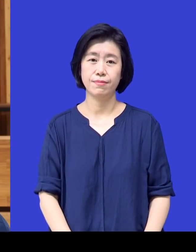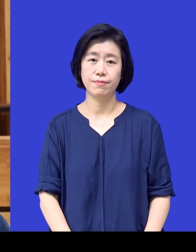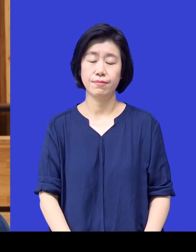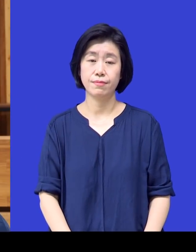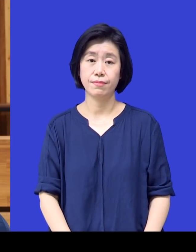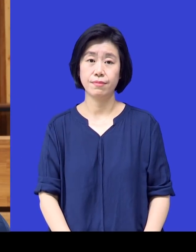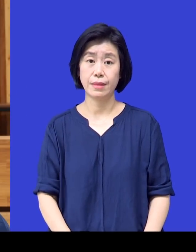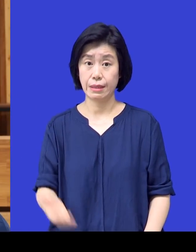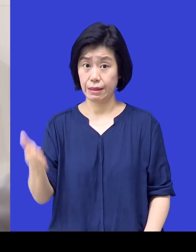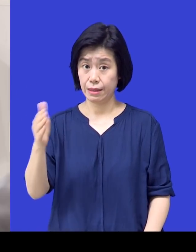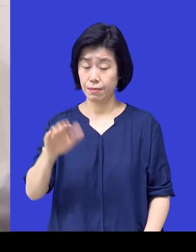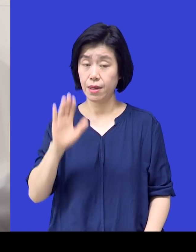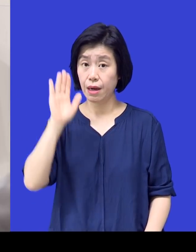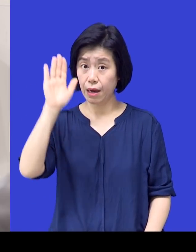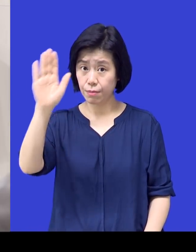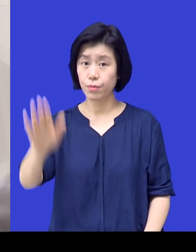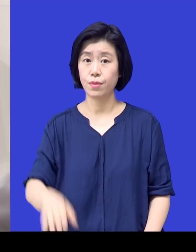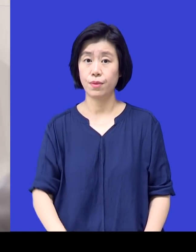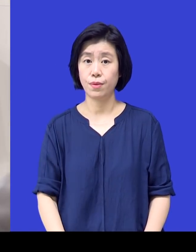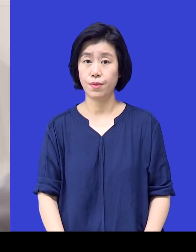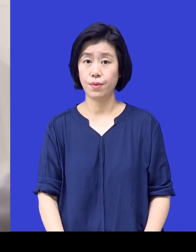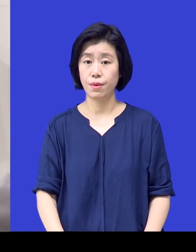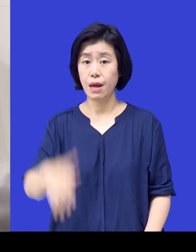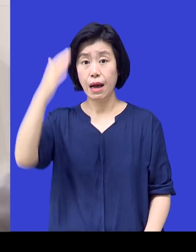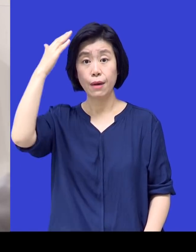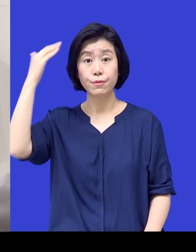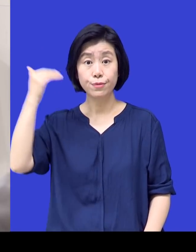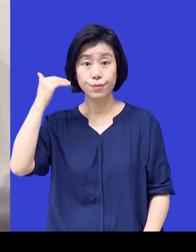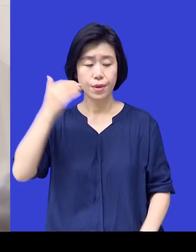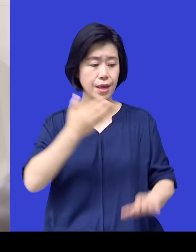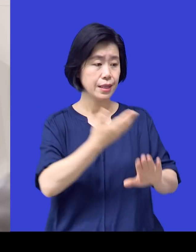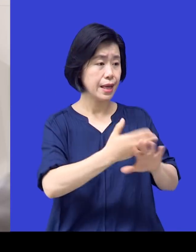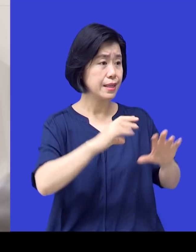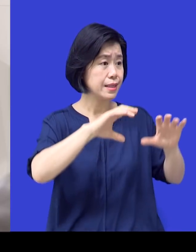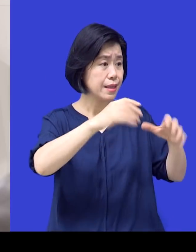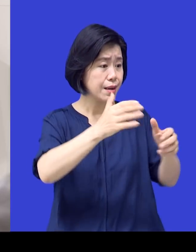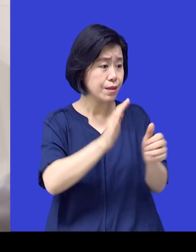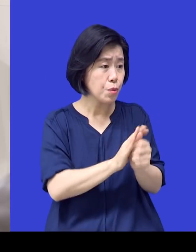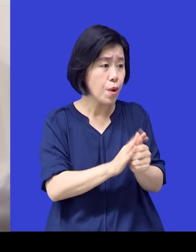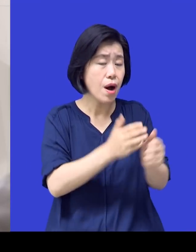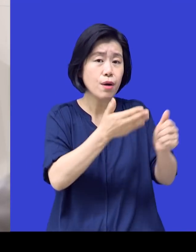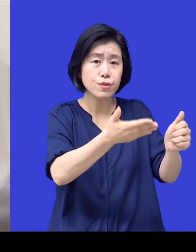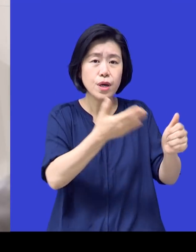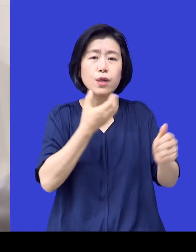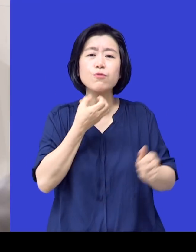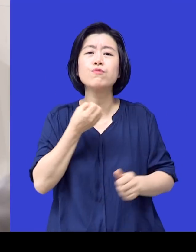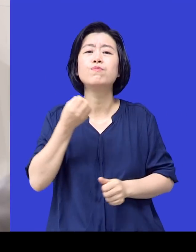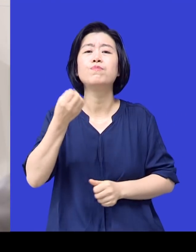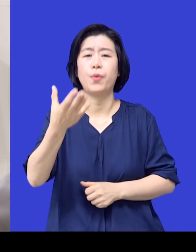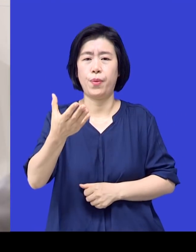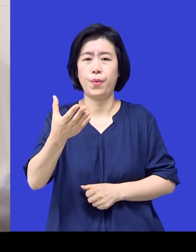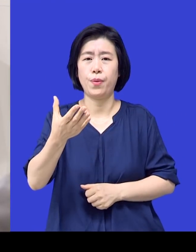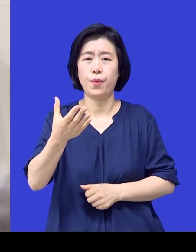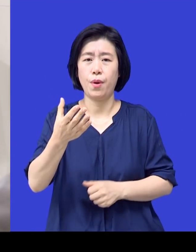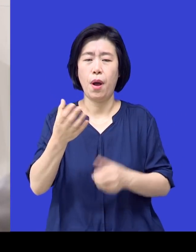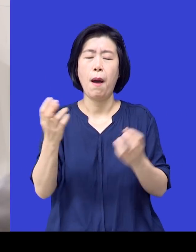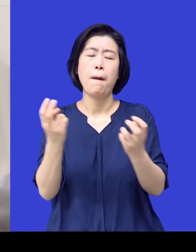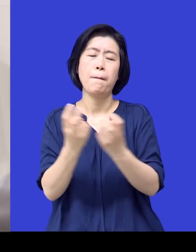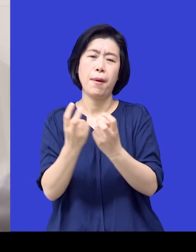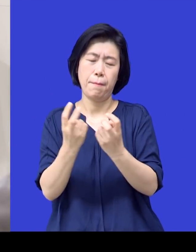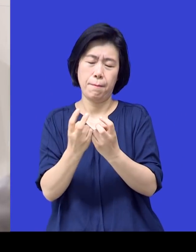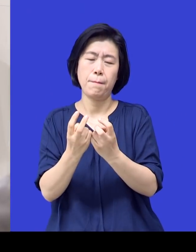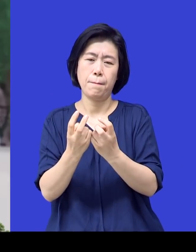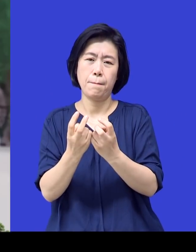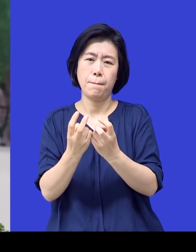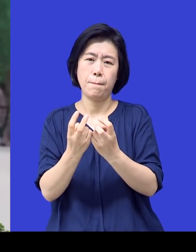이제는 한국도 축복의 통로로 나머지의 반의 이야기를 쓸 수 있게 다시